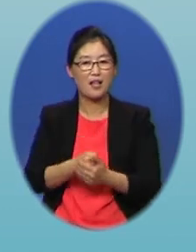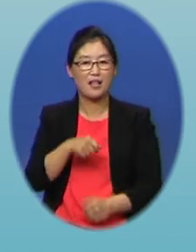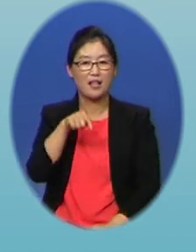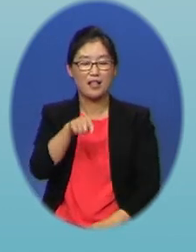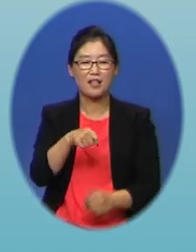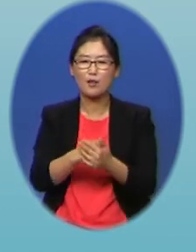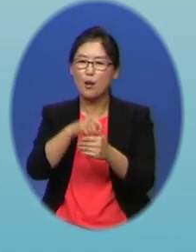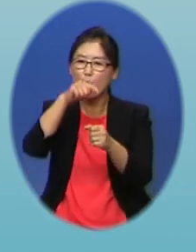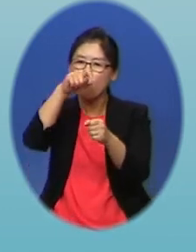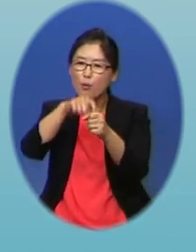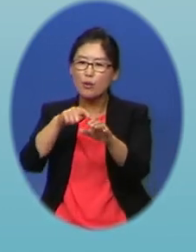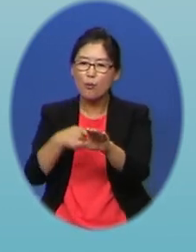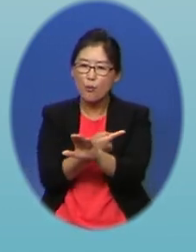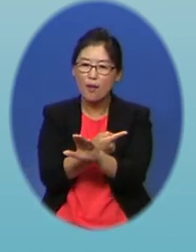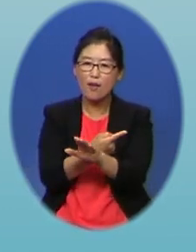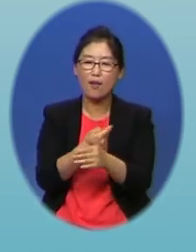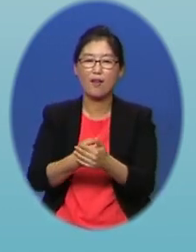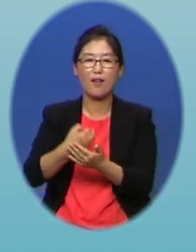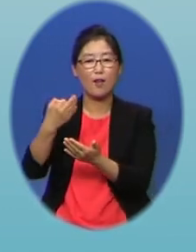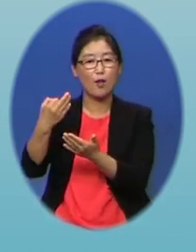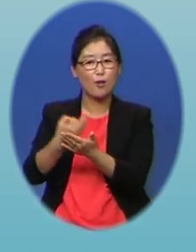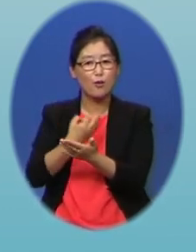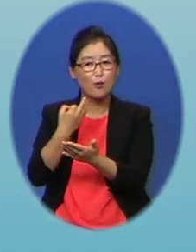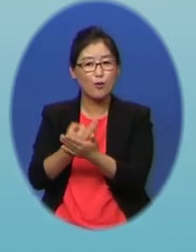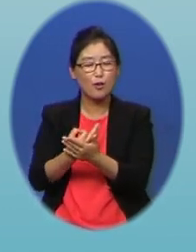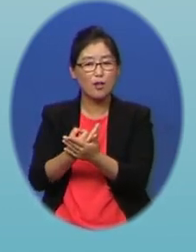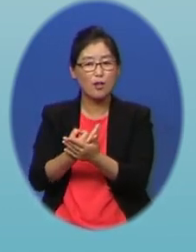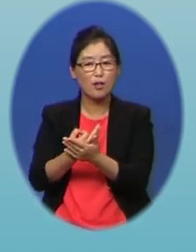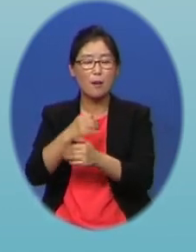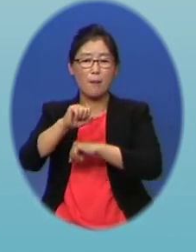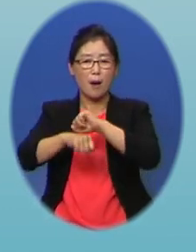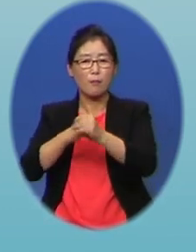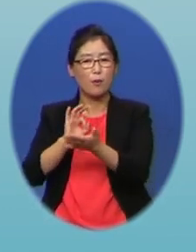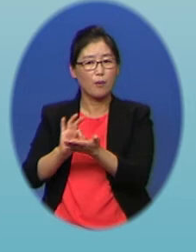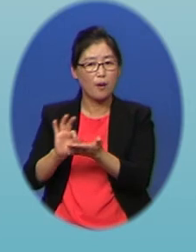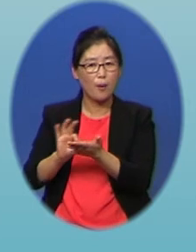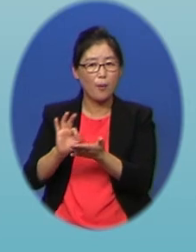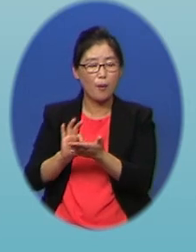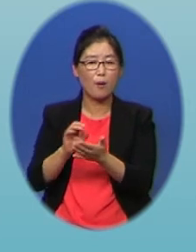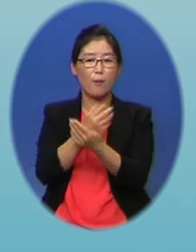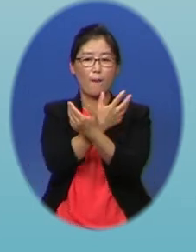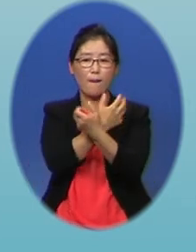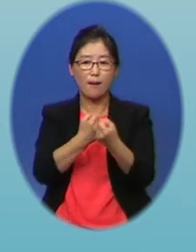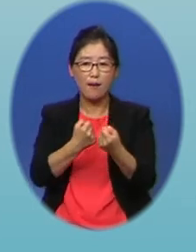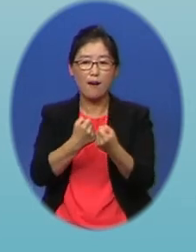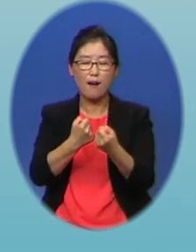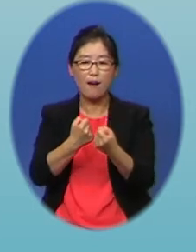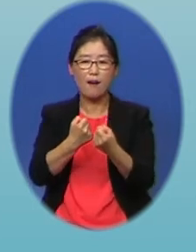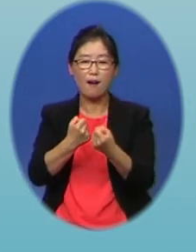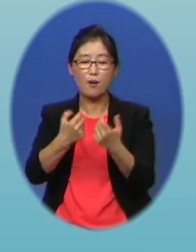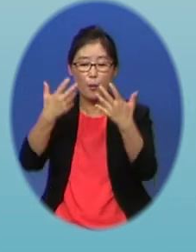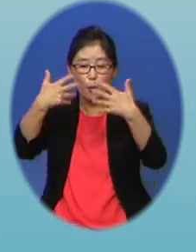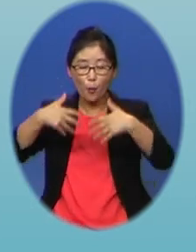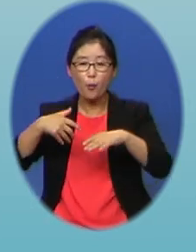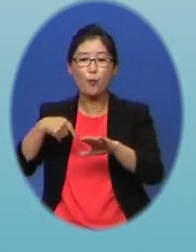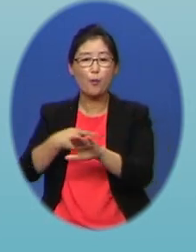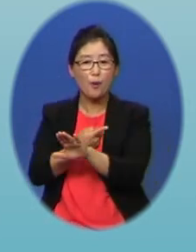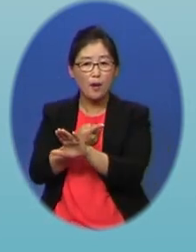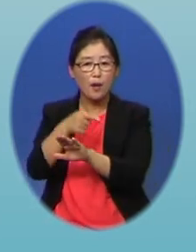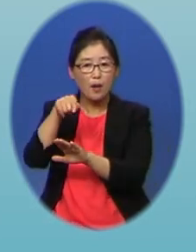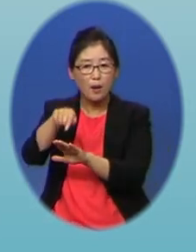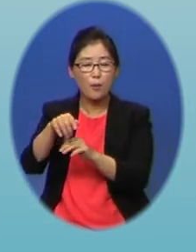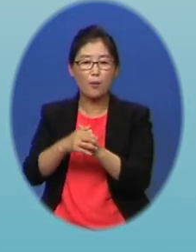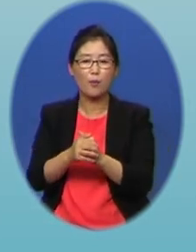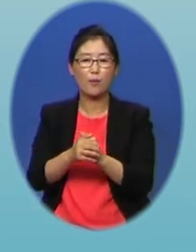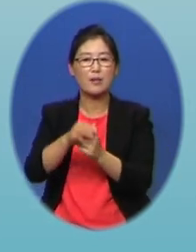용도로 수익을 이제 본인이 사용하거나 신탁 계약에서 정한 목적 외로 신탁 재산을